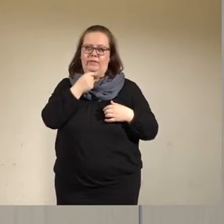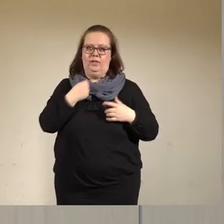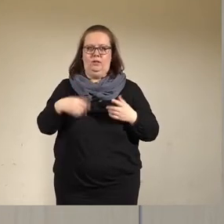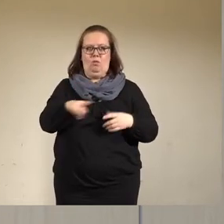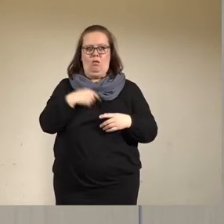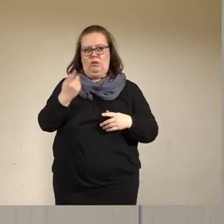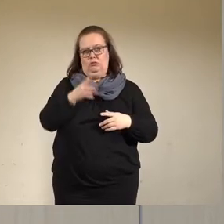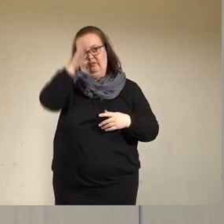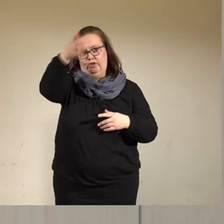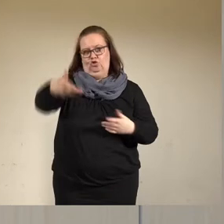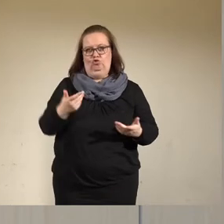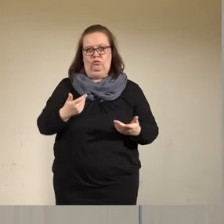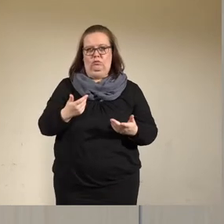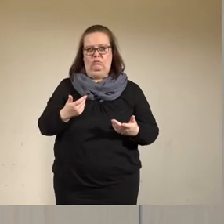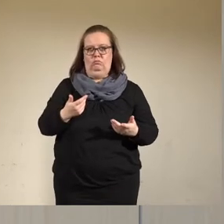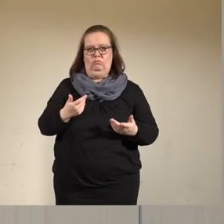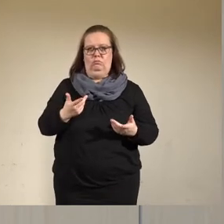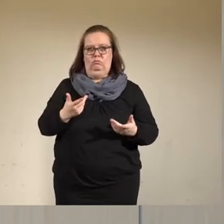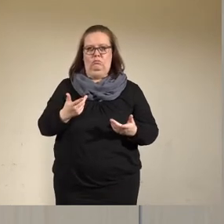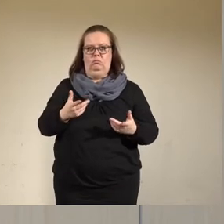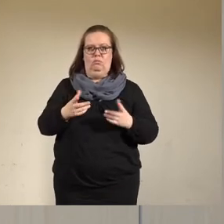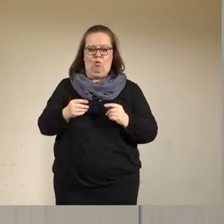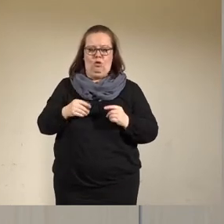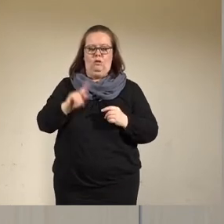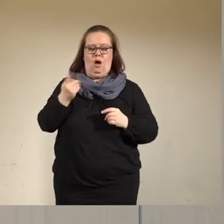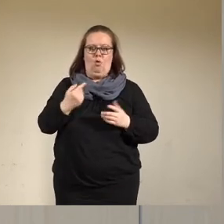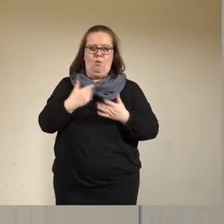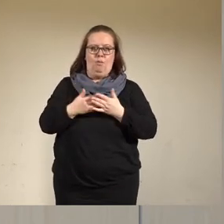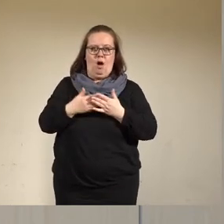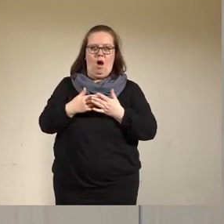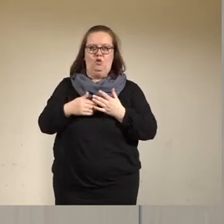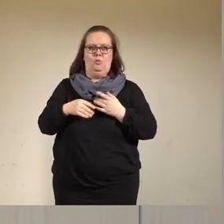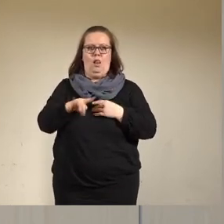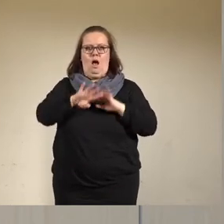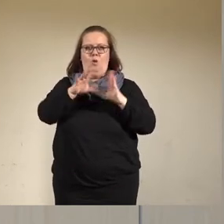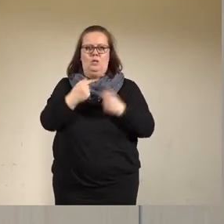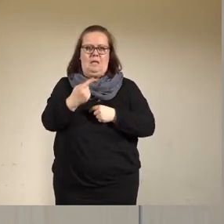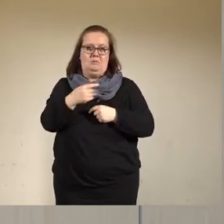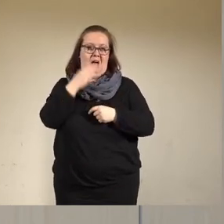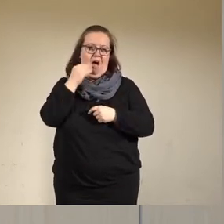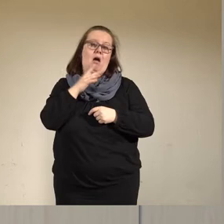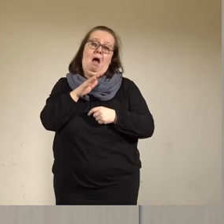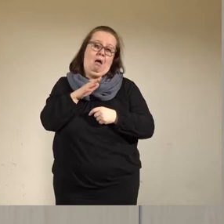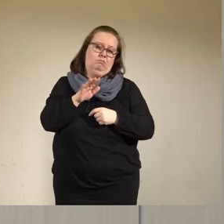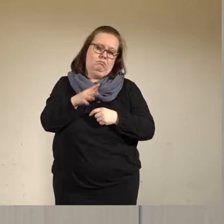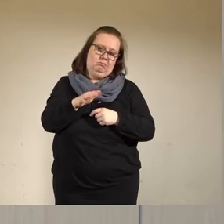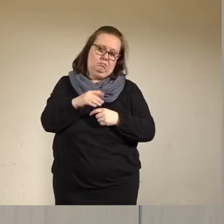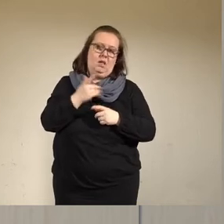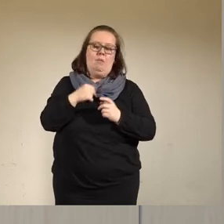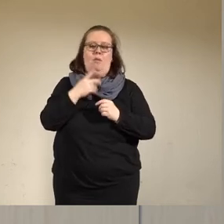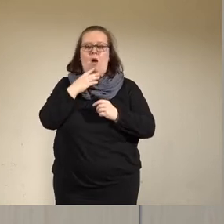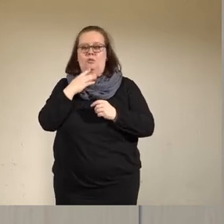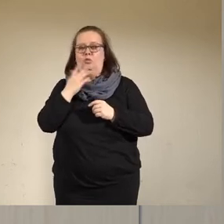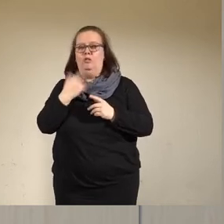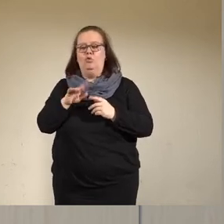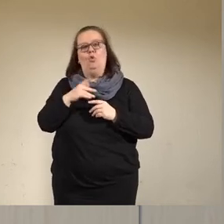ist völliger Murks. Abgesehen davon, dass hierdurch vermeintlich erfahrene Haushälter einfach irgendwelche Deckungsmittel